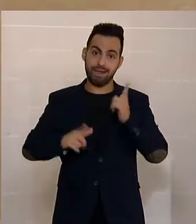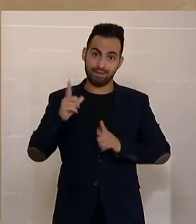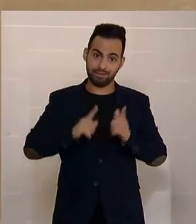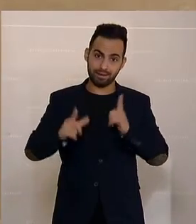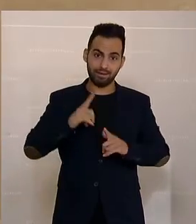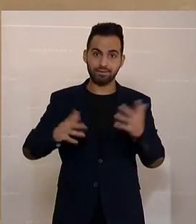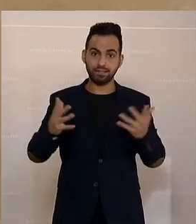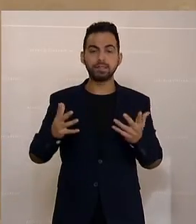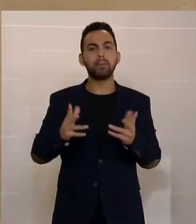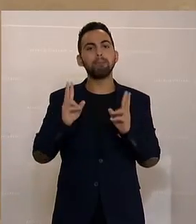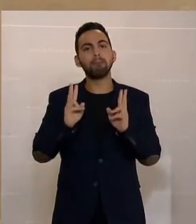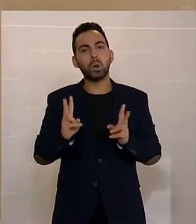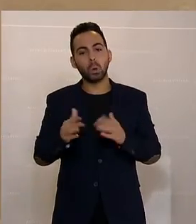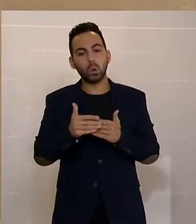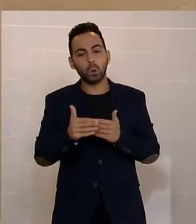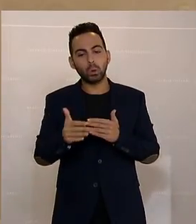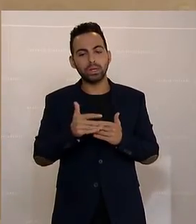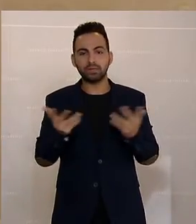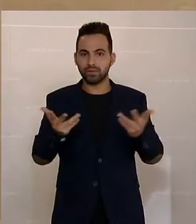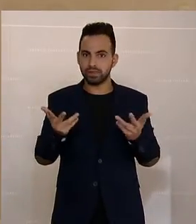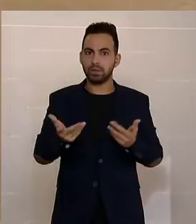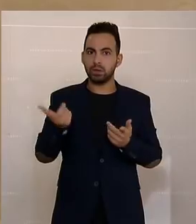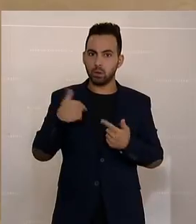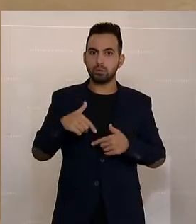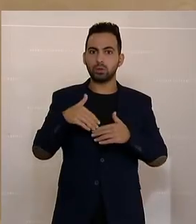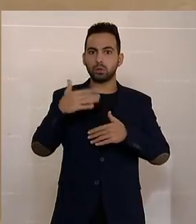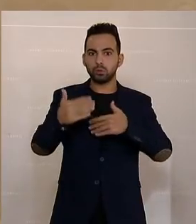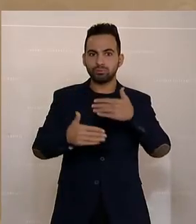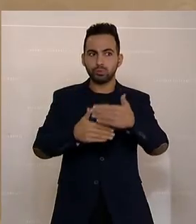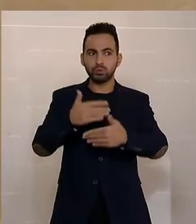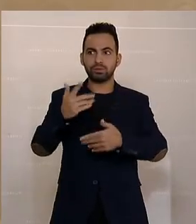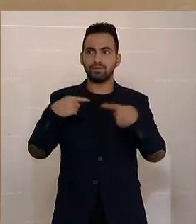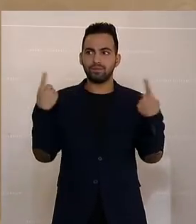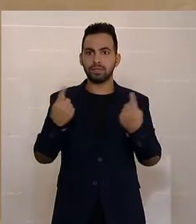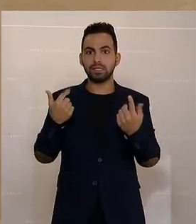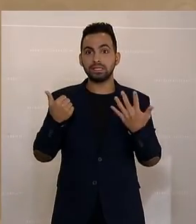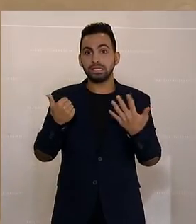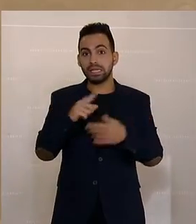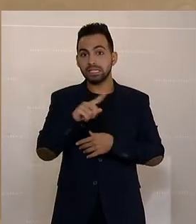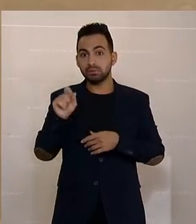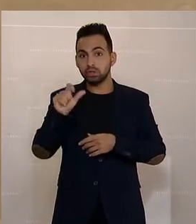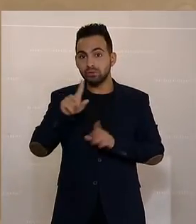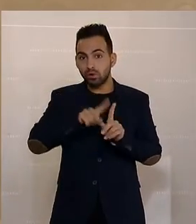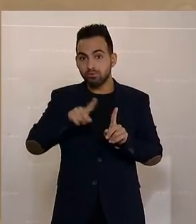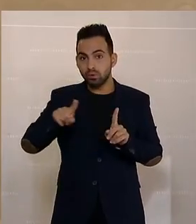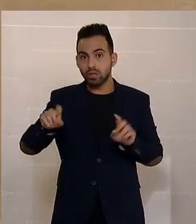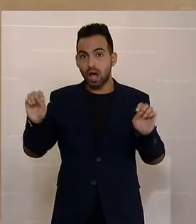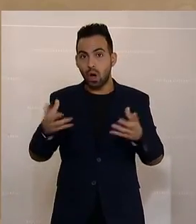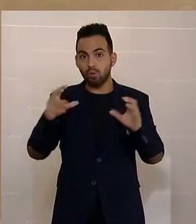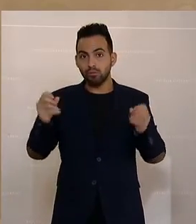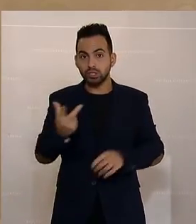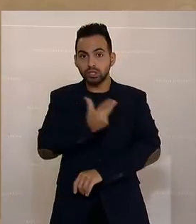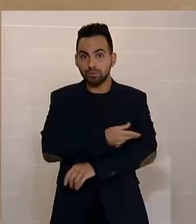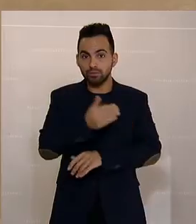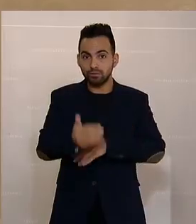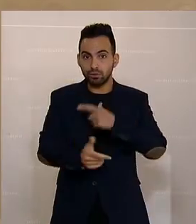es zeichnet sich ab, dass wir möglicherweise in einen Rhythmus kommen, wo wir alle 6 bis 12 Monate eine Art